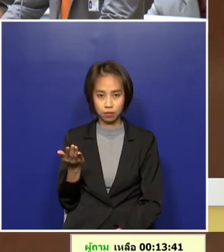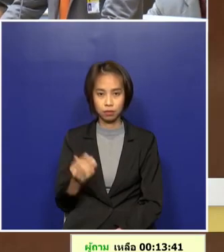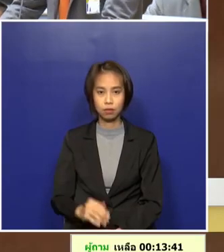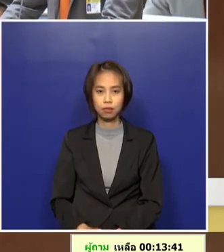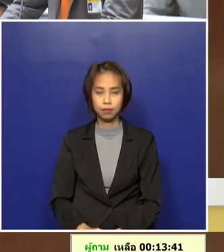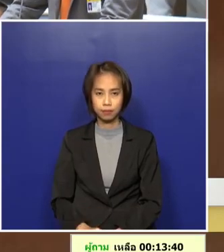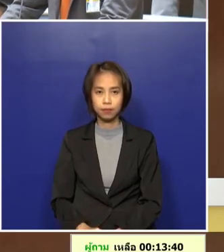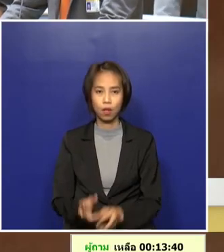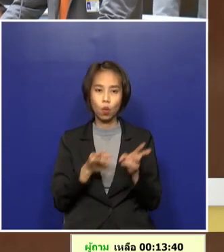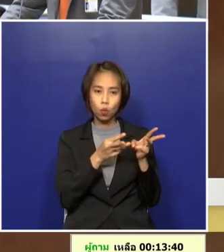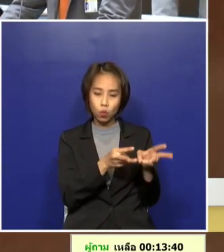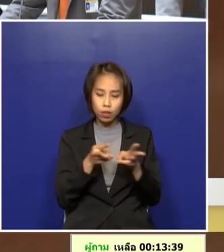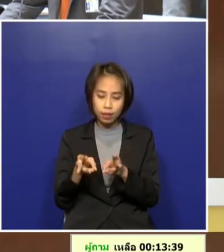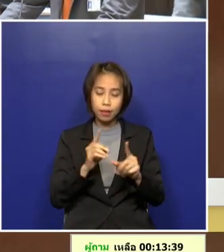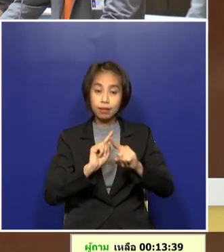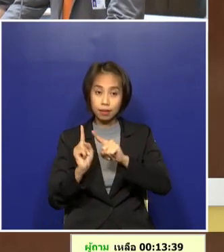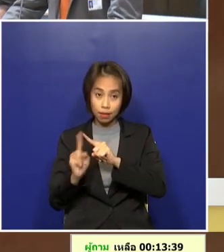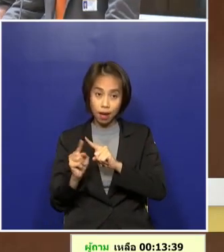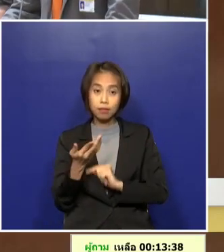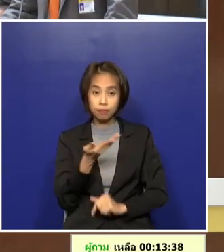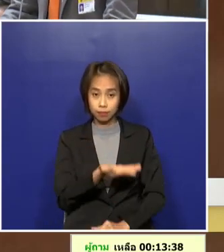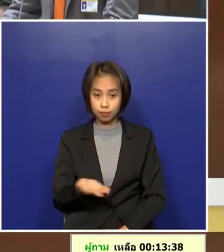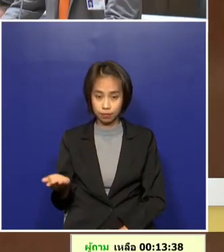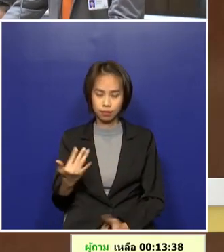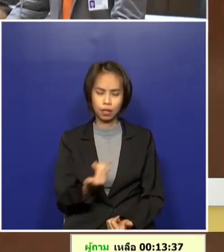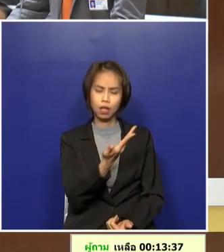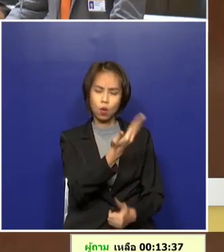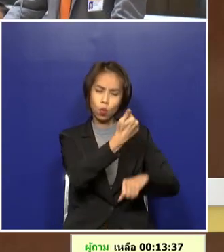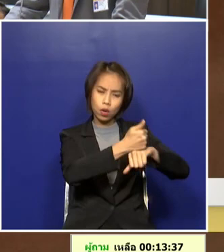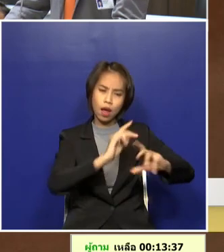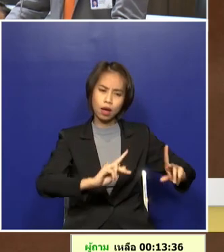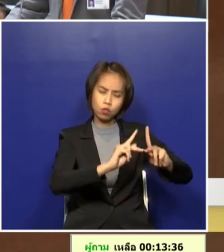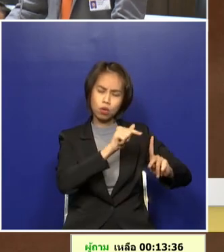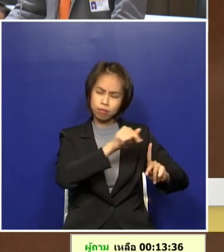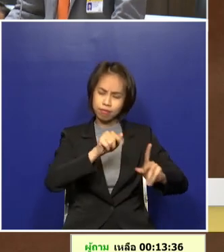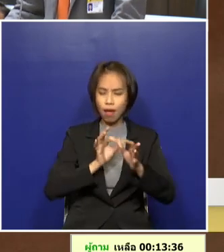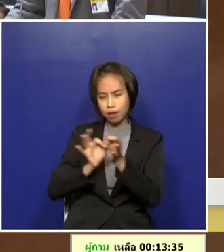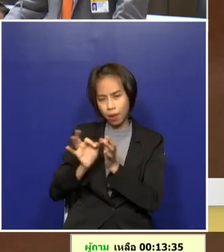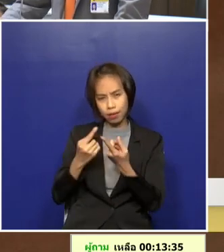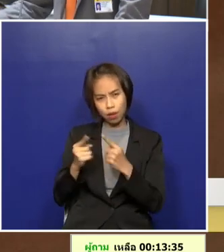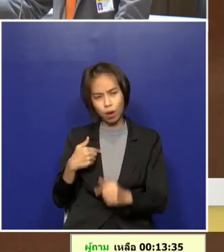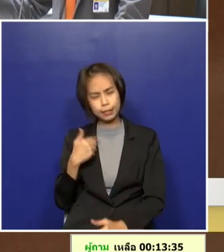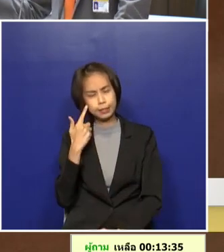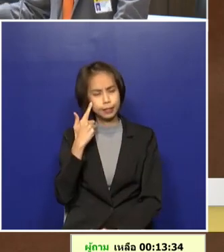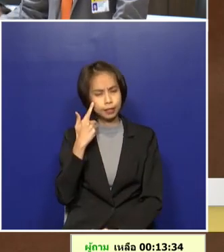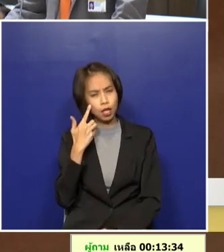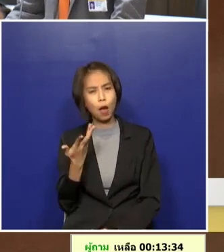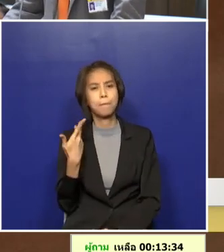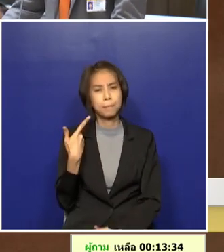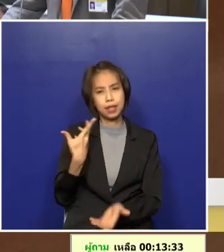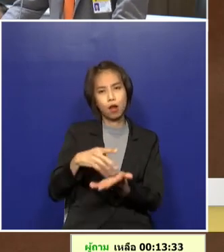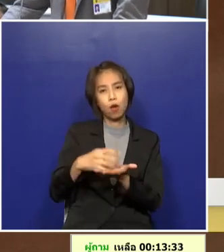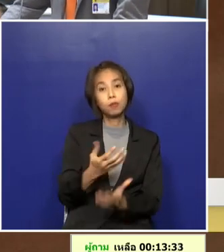ามาตรการต่างๆแล้วท่านรัฐมนตรีได้อธิบายไปตะกี้แต่ผมไม่ขอยืดยาวนะครับแต่ก็เนี่ยมีคร่าวๆประมา